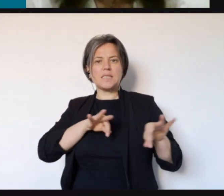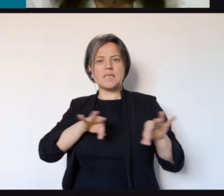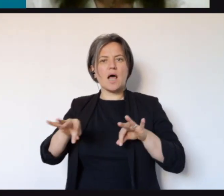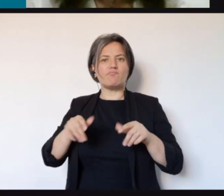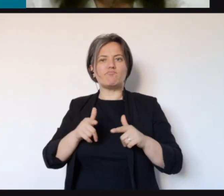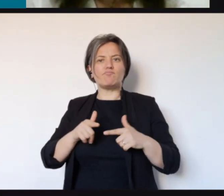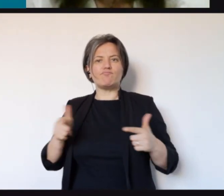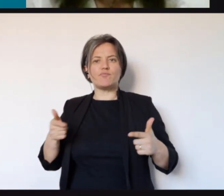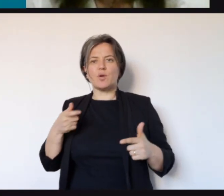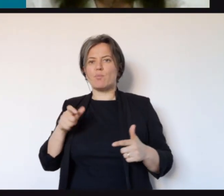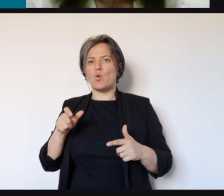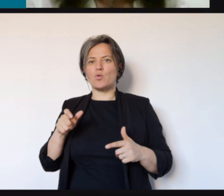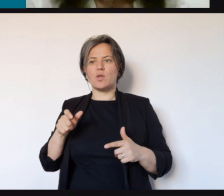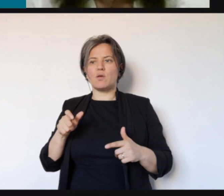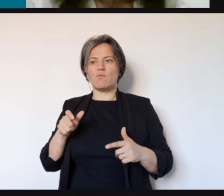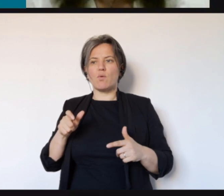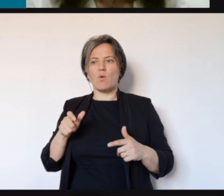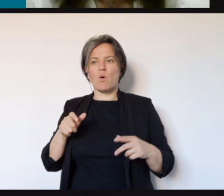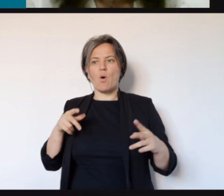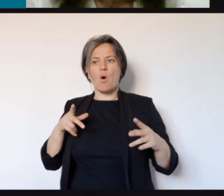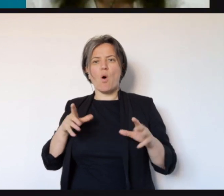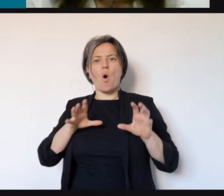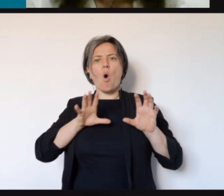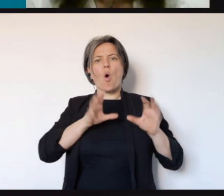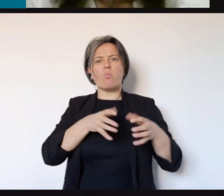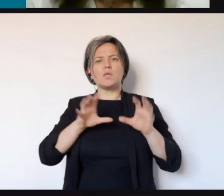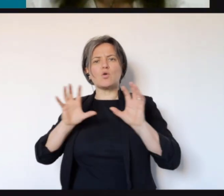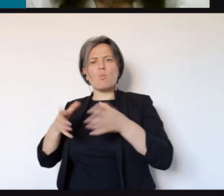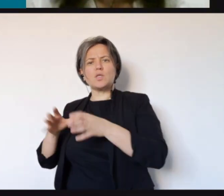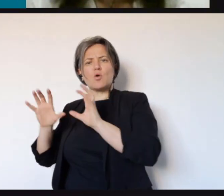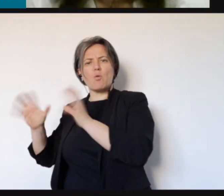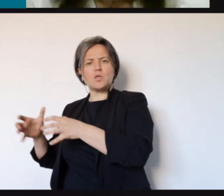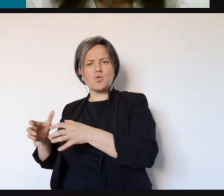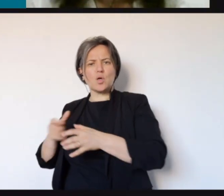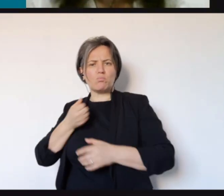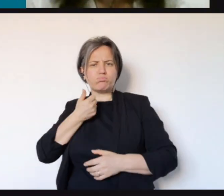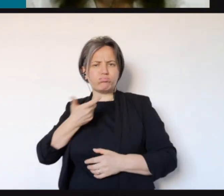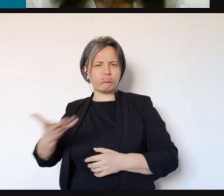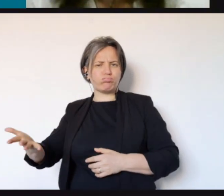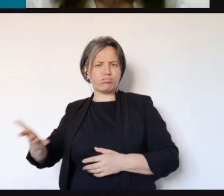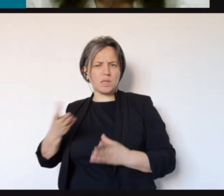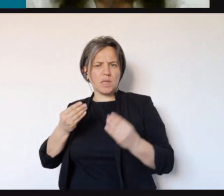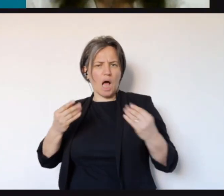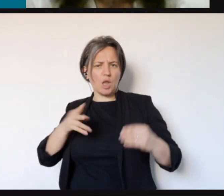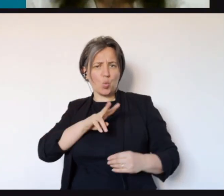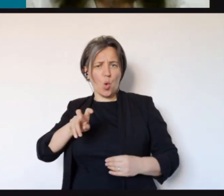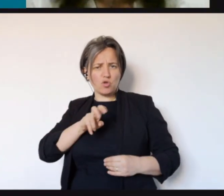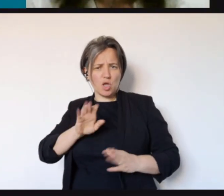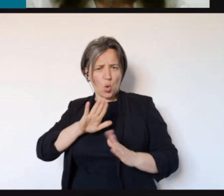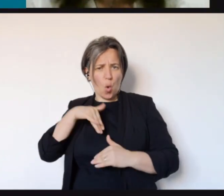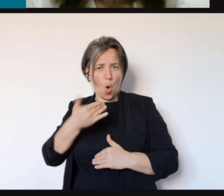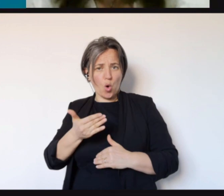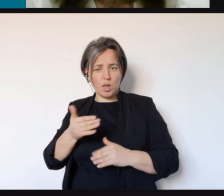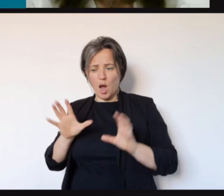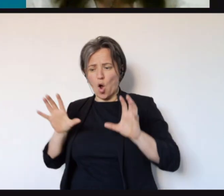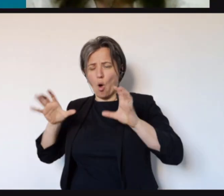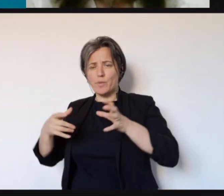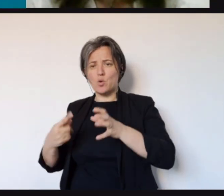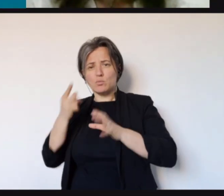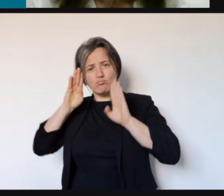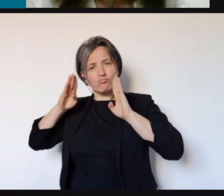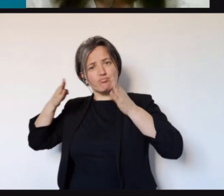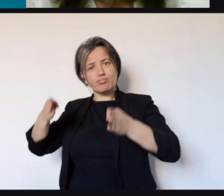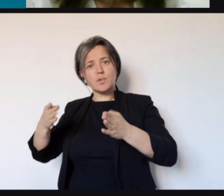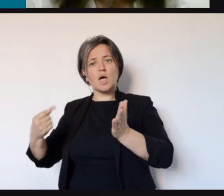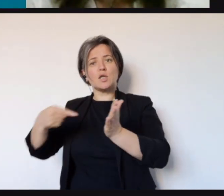perché non c'è una strategia, perché nessuno, hanno fatto 200 commissioni ma nessuna commissione che si è concentrata